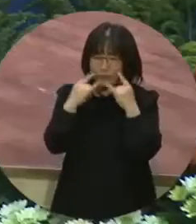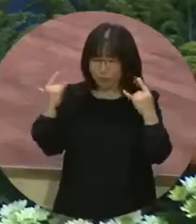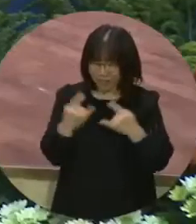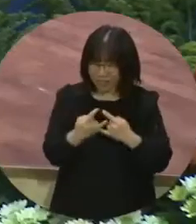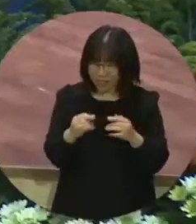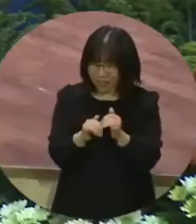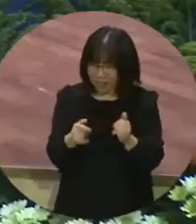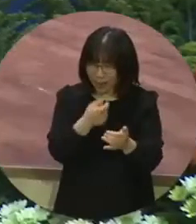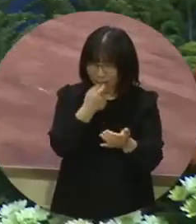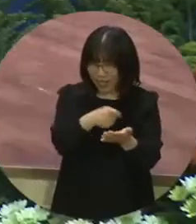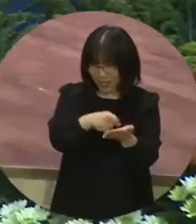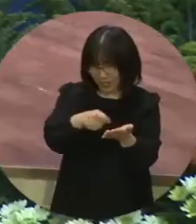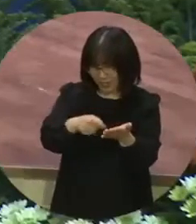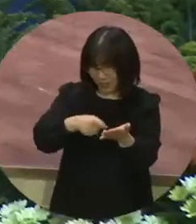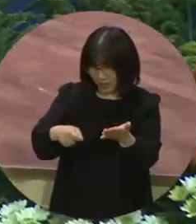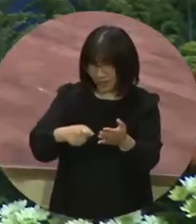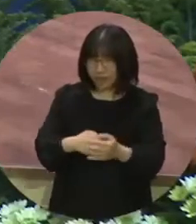작가인데,